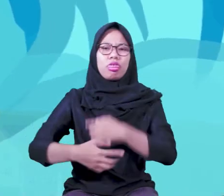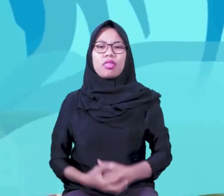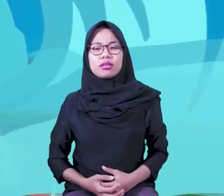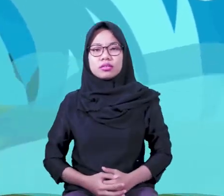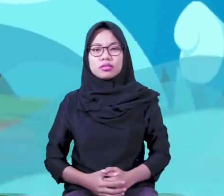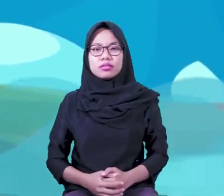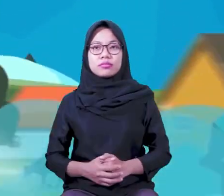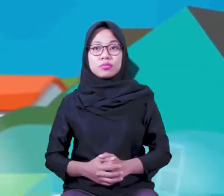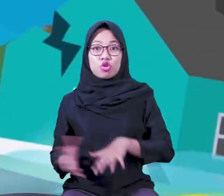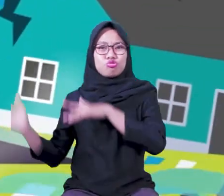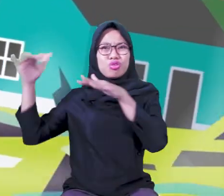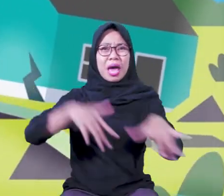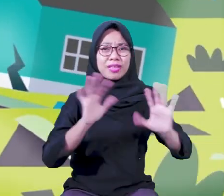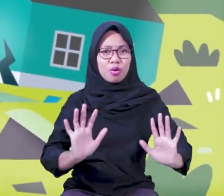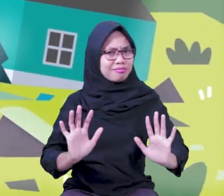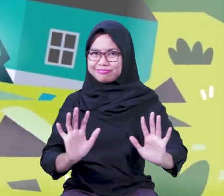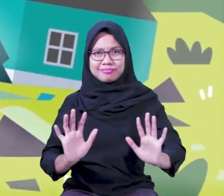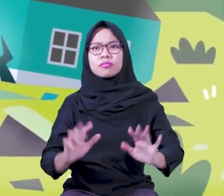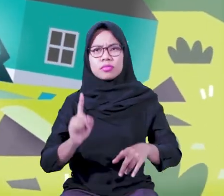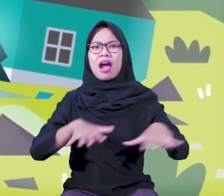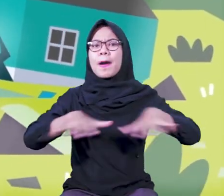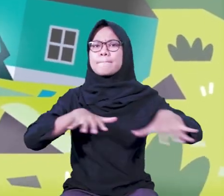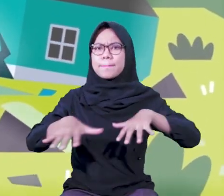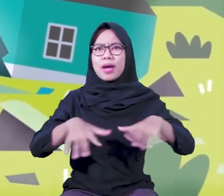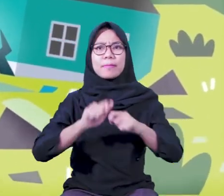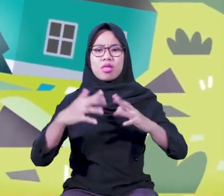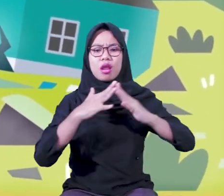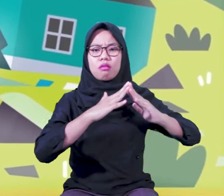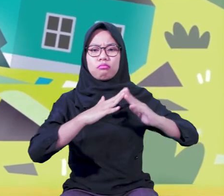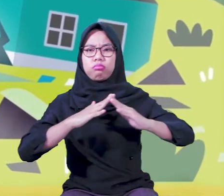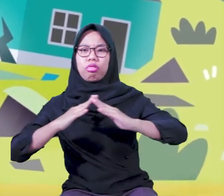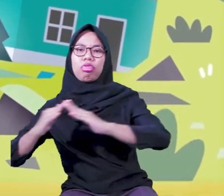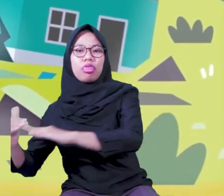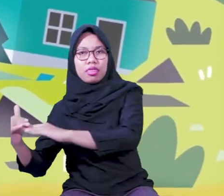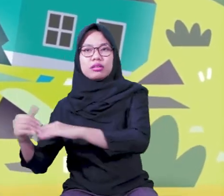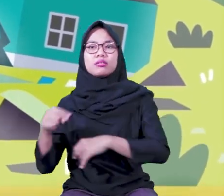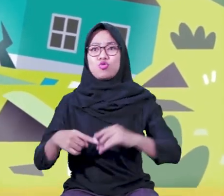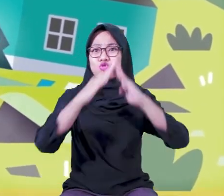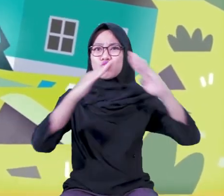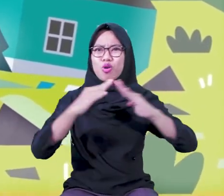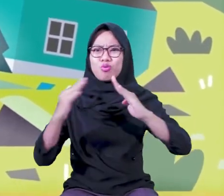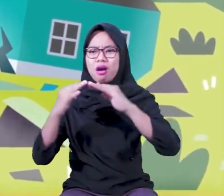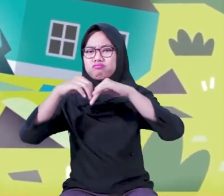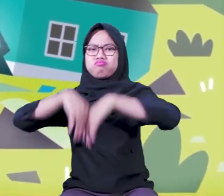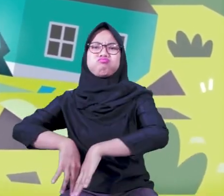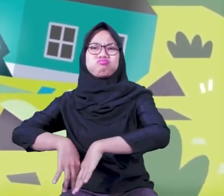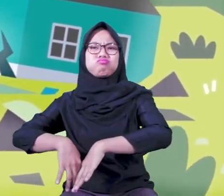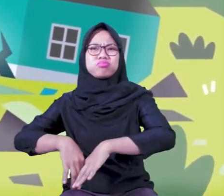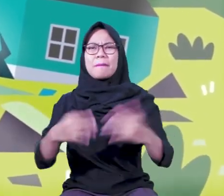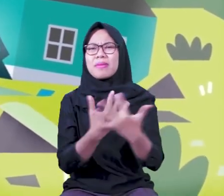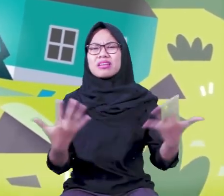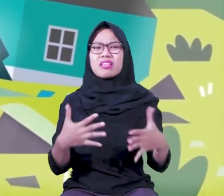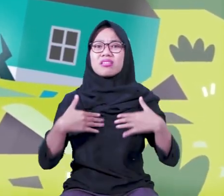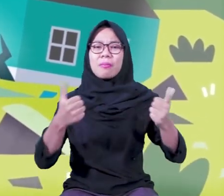pun terputus tak hanya tsunami gempa itu pun memicu likufaksi di beberapa kawasan rumah-rumah tenggelam ditelan